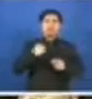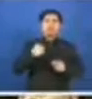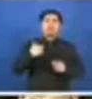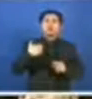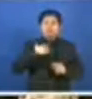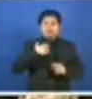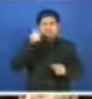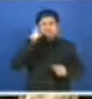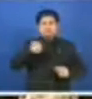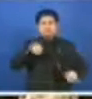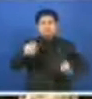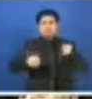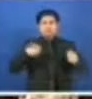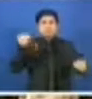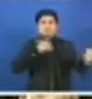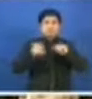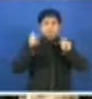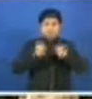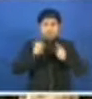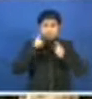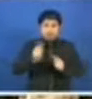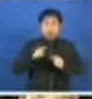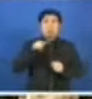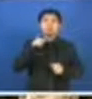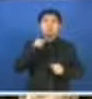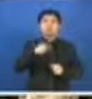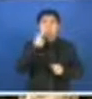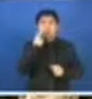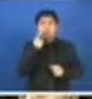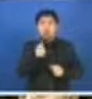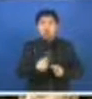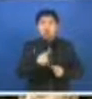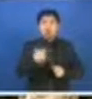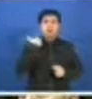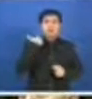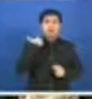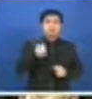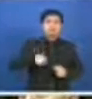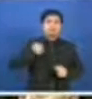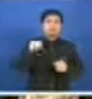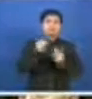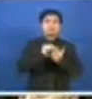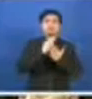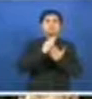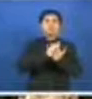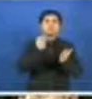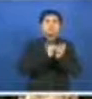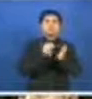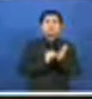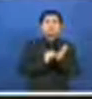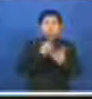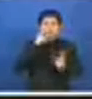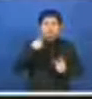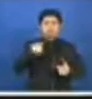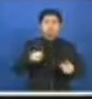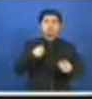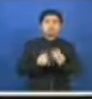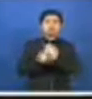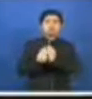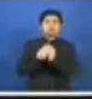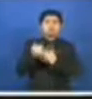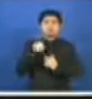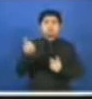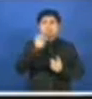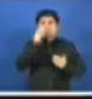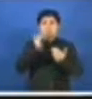teamül geliştirmek, buna göre yeni usuller ortaya koymak gibi bir